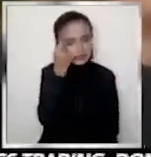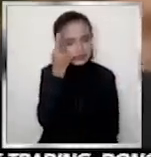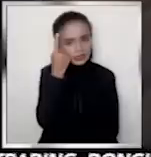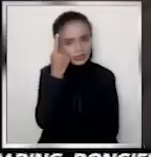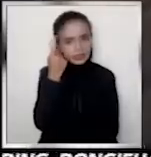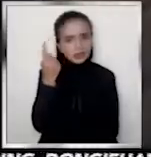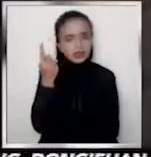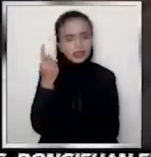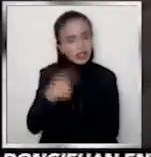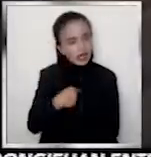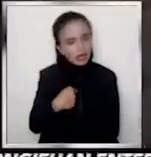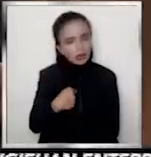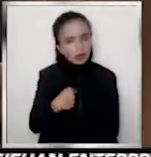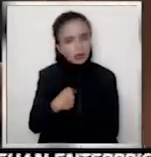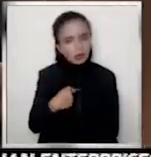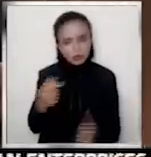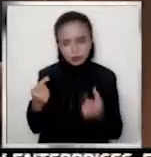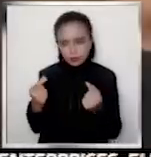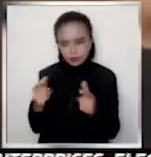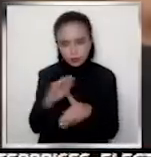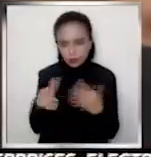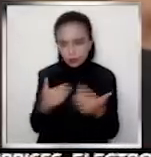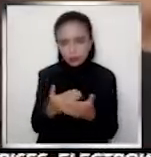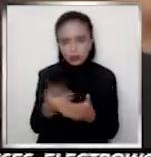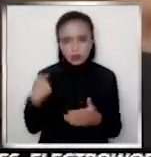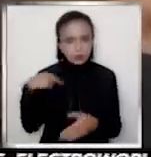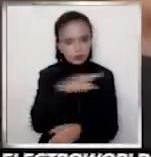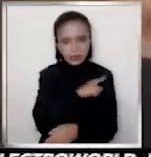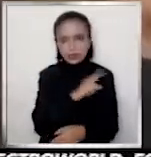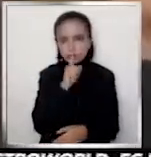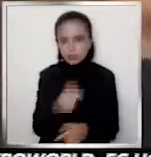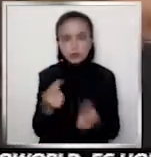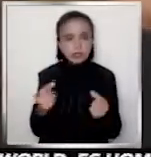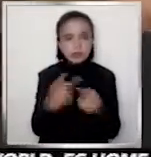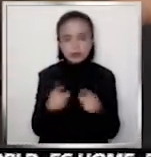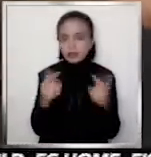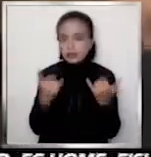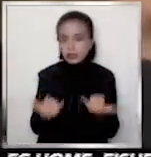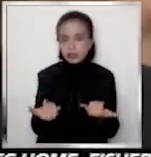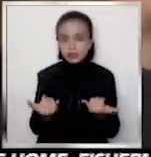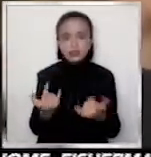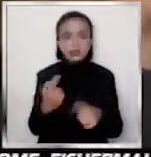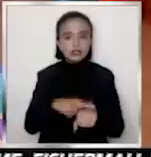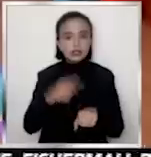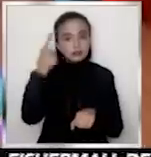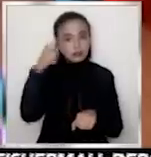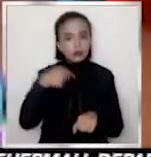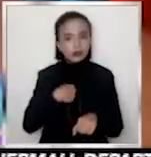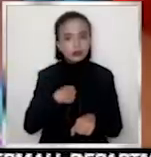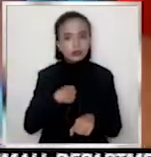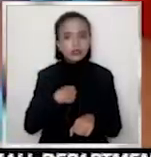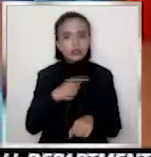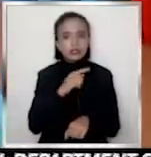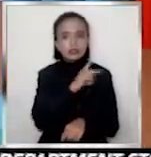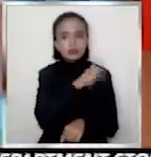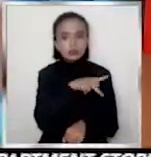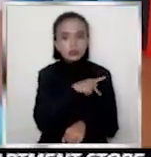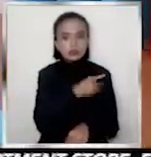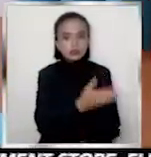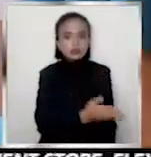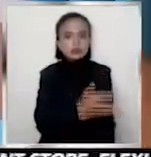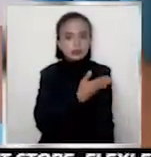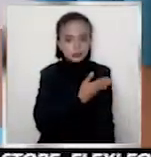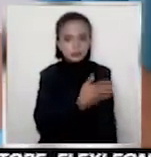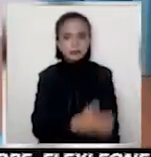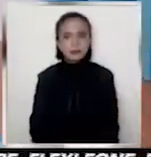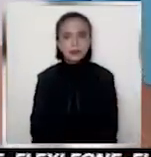I did do all of this, we did do all of this, but now it's time for me to grow as an individual. Ang part